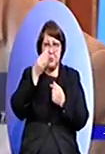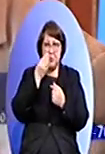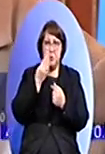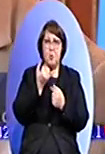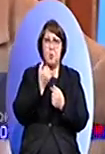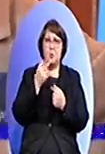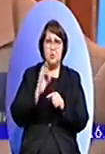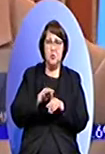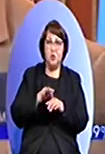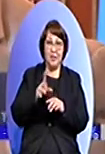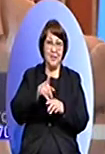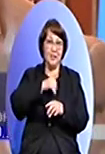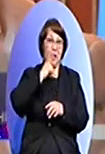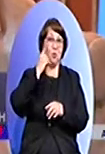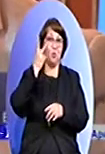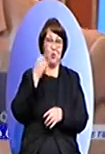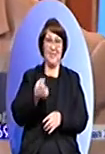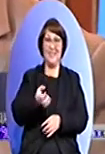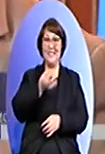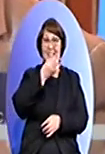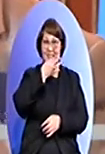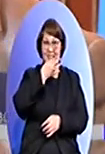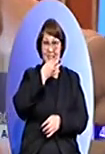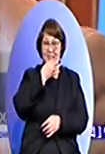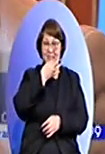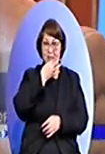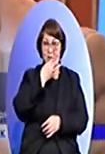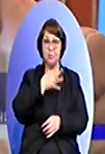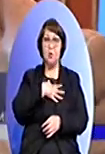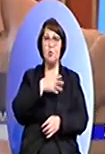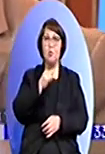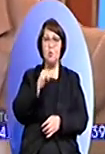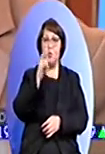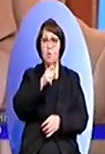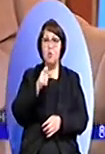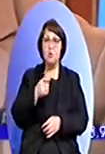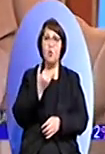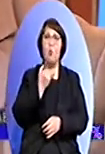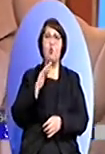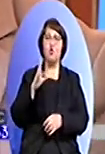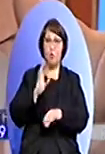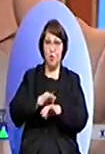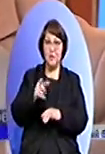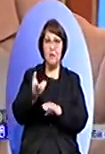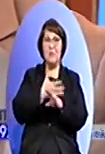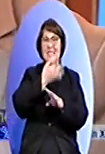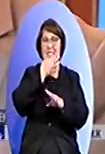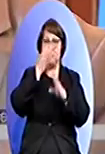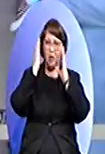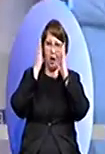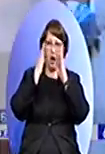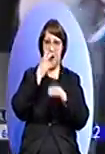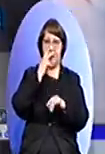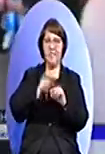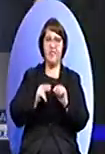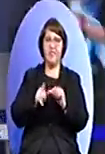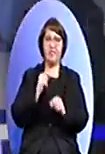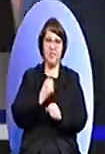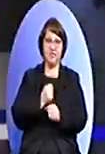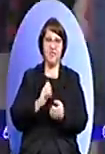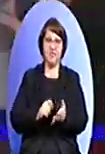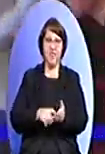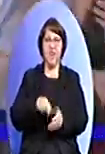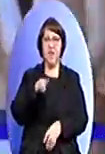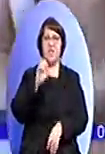бид нэр харьцангуй залуу үе дээр нэг юу эрсдэлтэй хүмүүс байгаа хүмүүсээ тодорхойлоод тэр хүмүүстэй банк хяналттай ажиллах маар. Хангийн